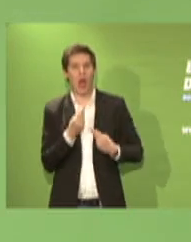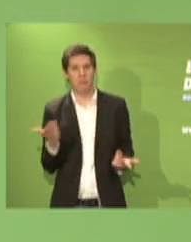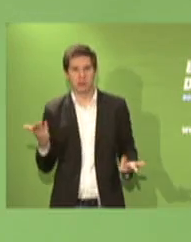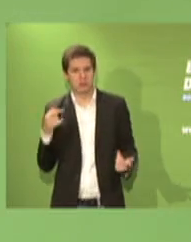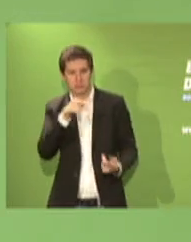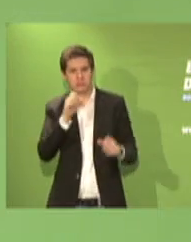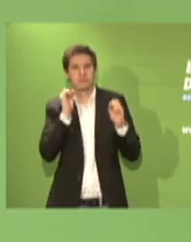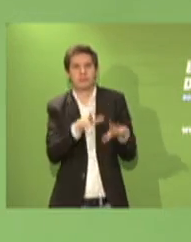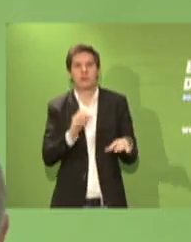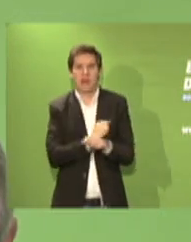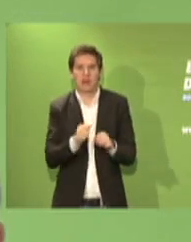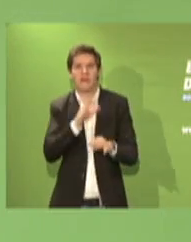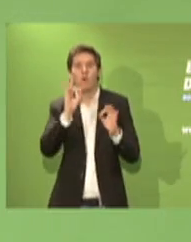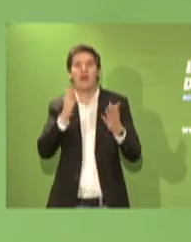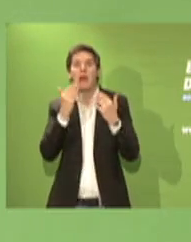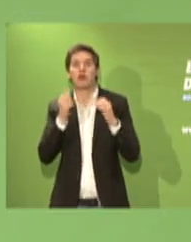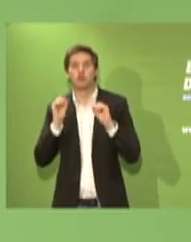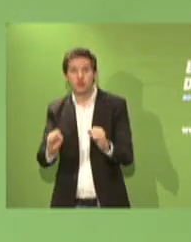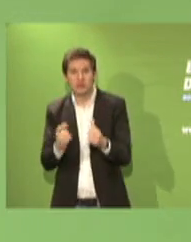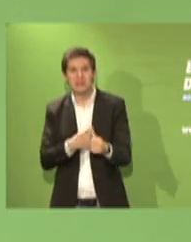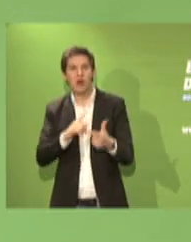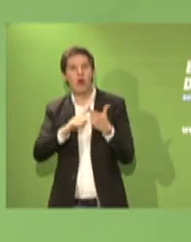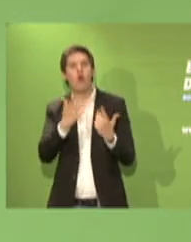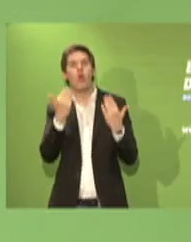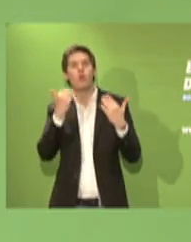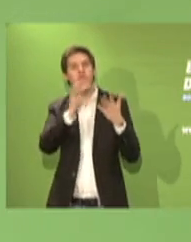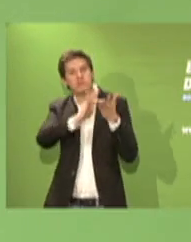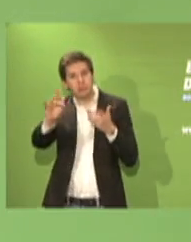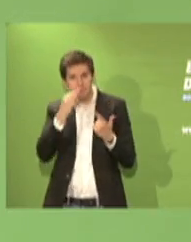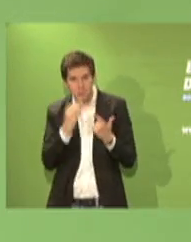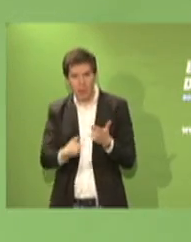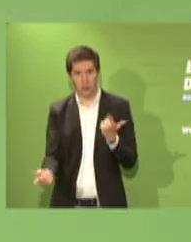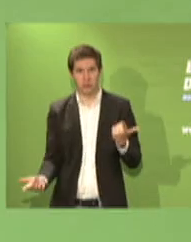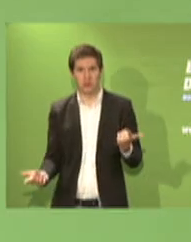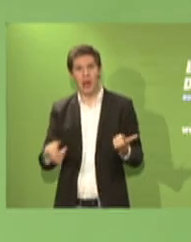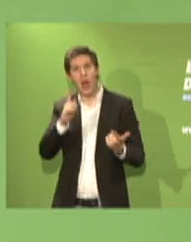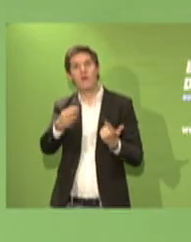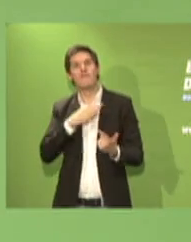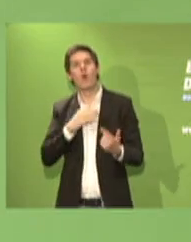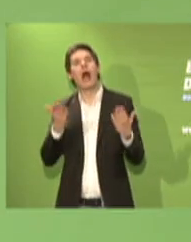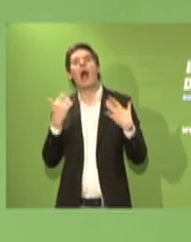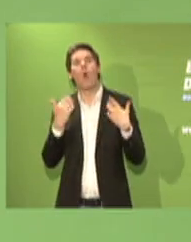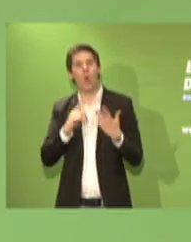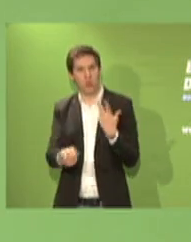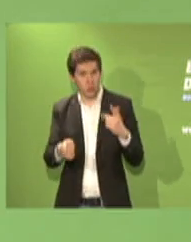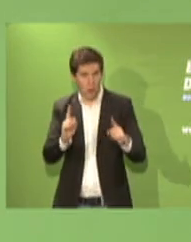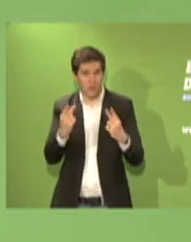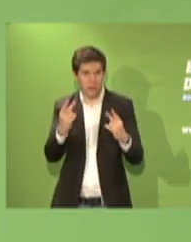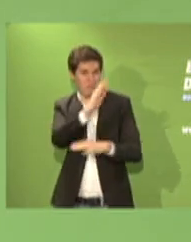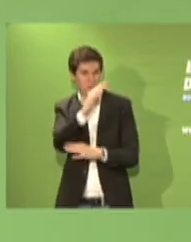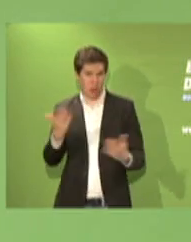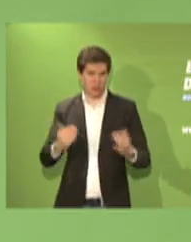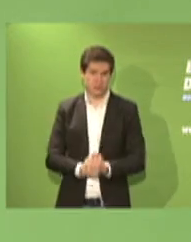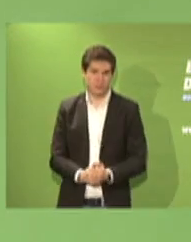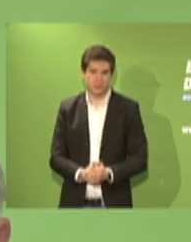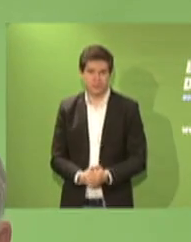für Klimaschutz, für Luftreinhaltung und aber auch für Erholung für uns alle. Er